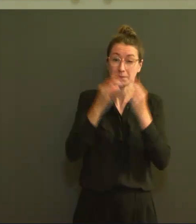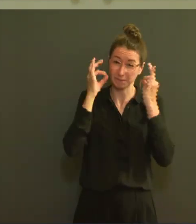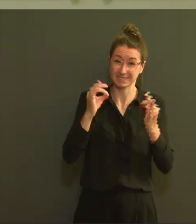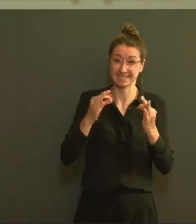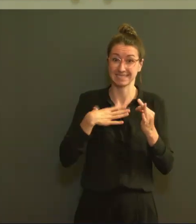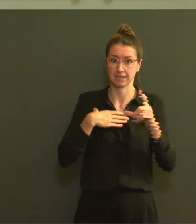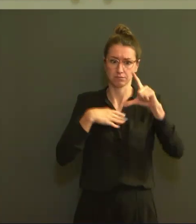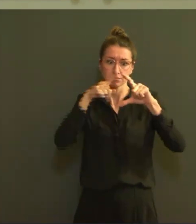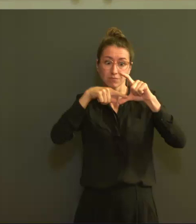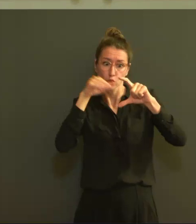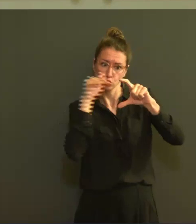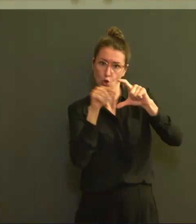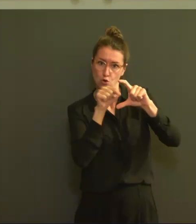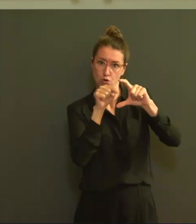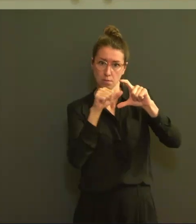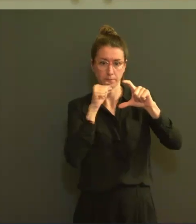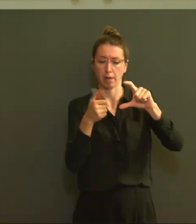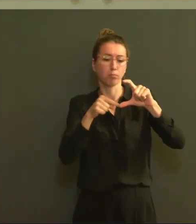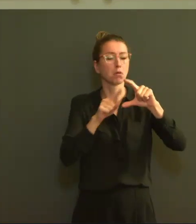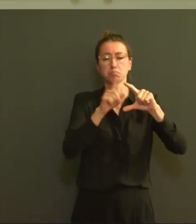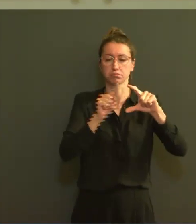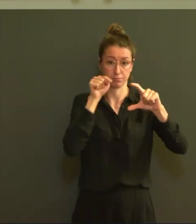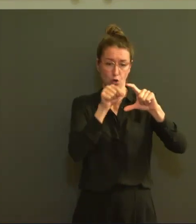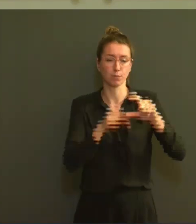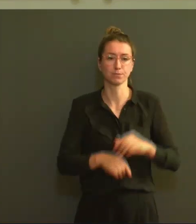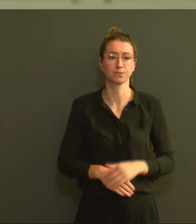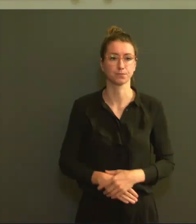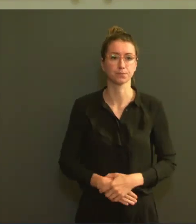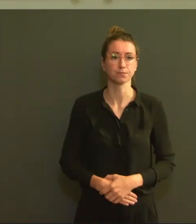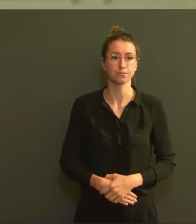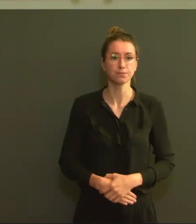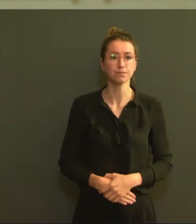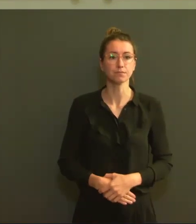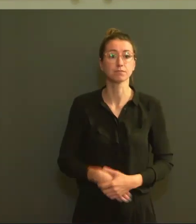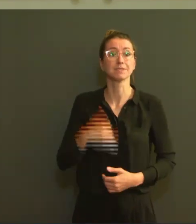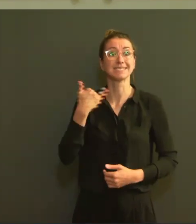chiffres. Plus l'intervalle est grand, moins le chiffre est précis.